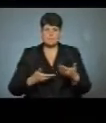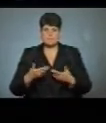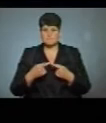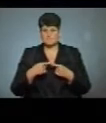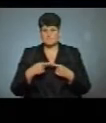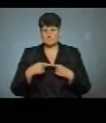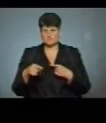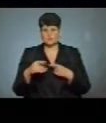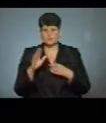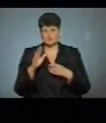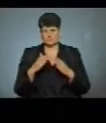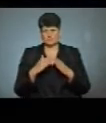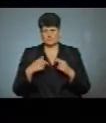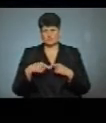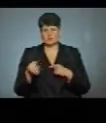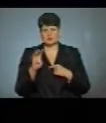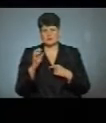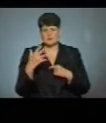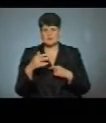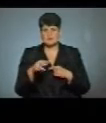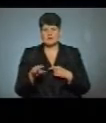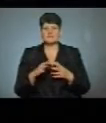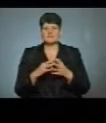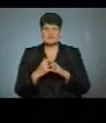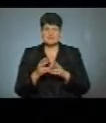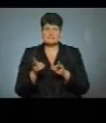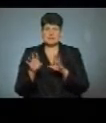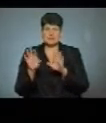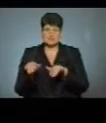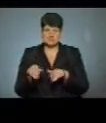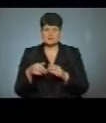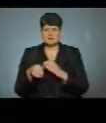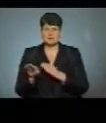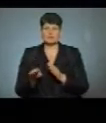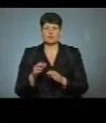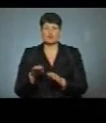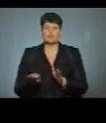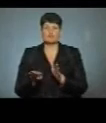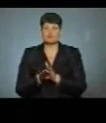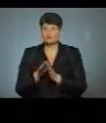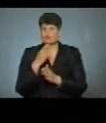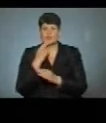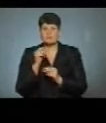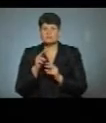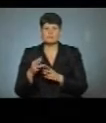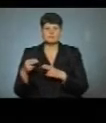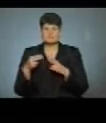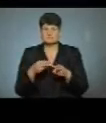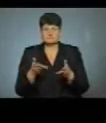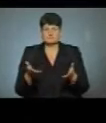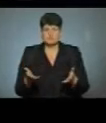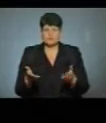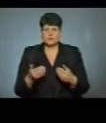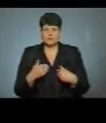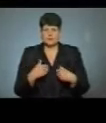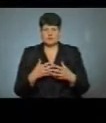йти 450 метрів. В селах, то вони так лишились там, їх відправили в відпустку, бо нема чим добратися з сел. Ну, у нас в